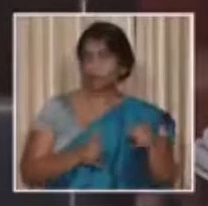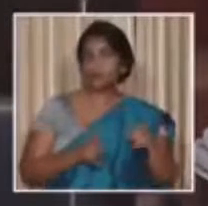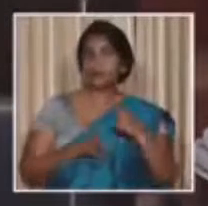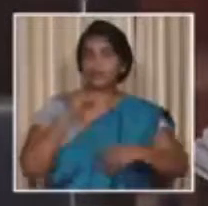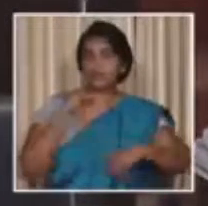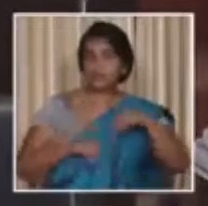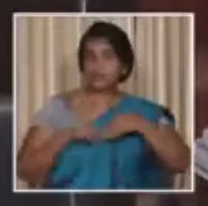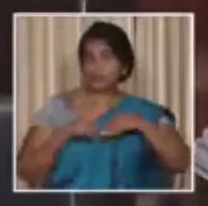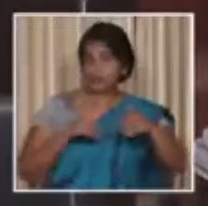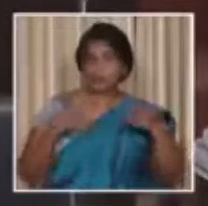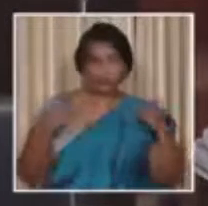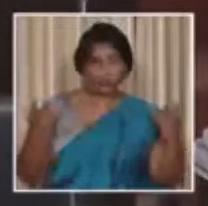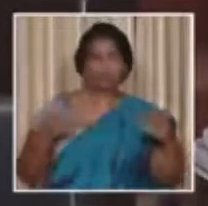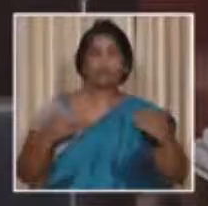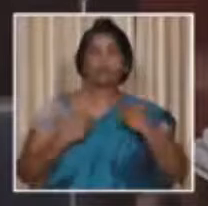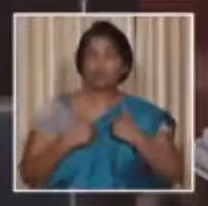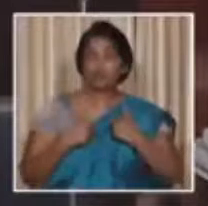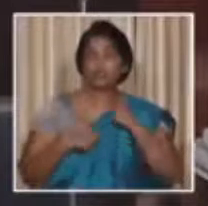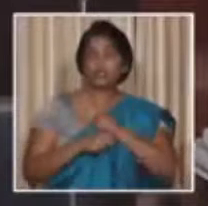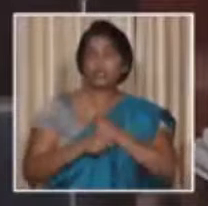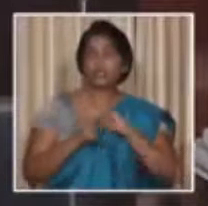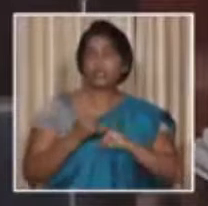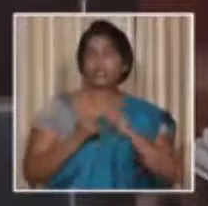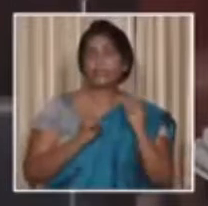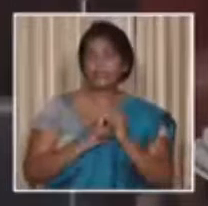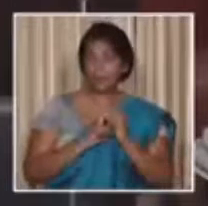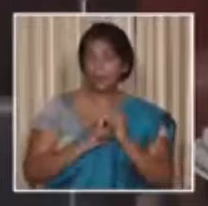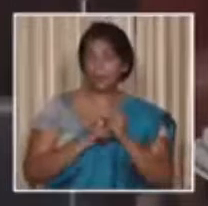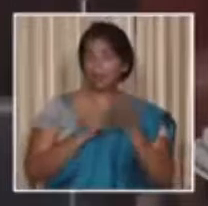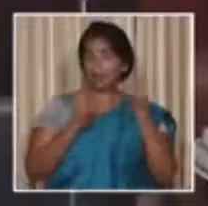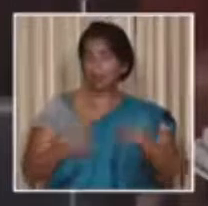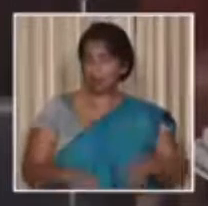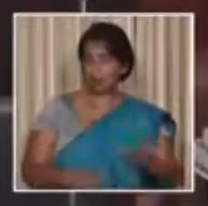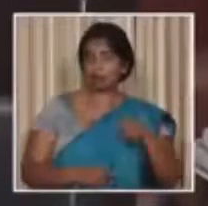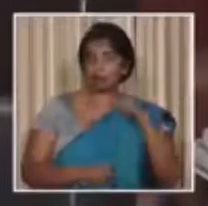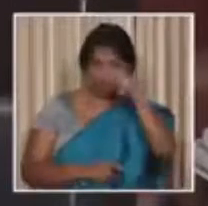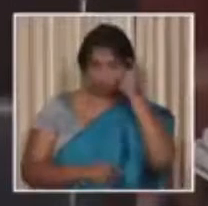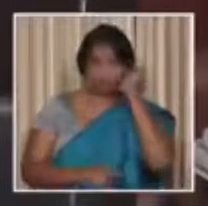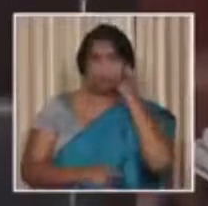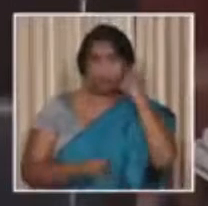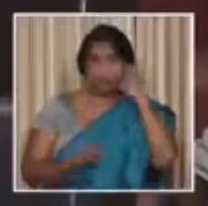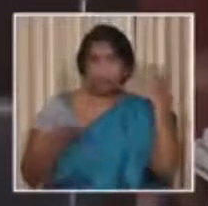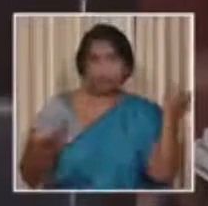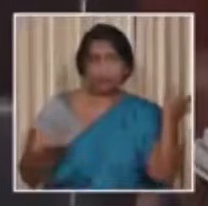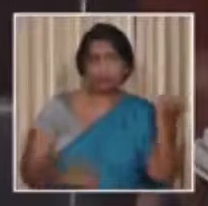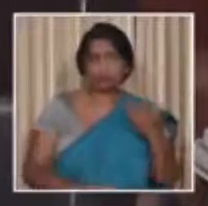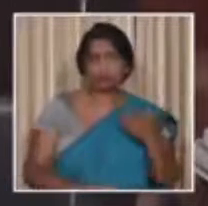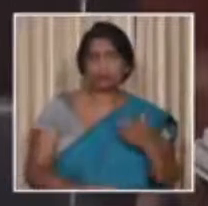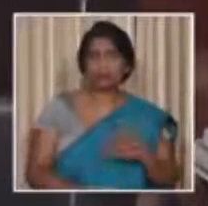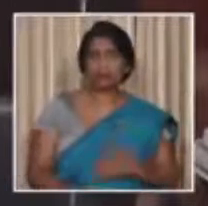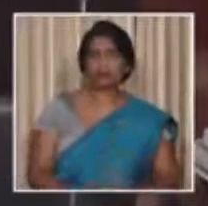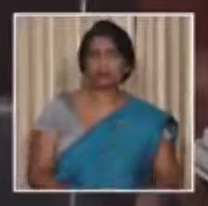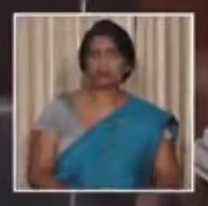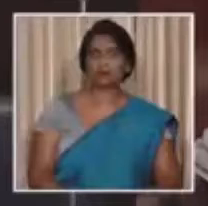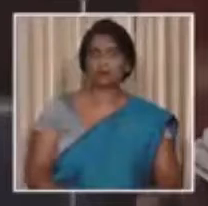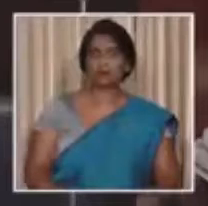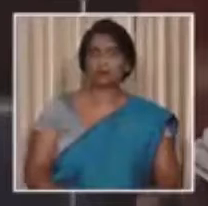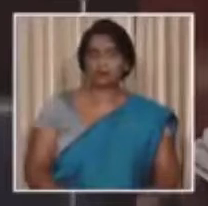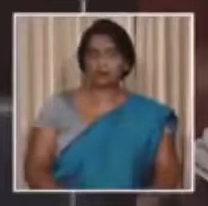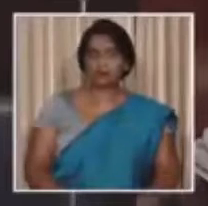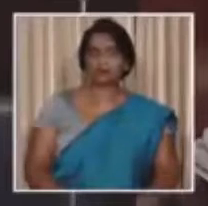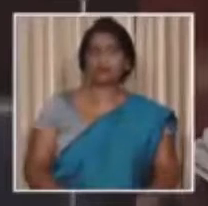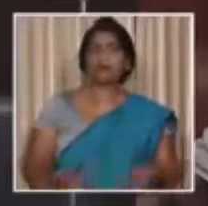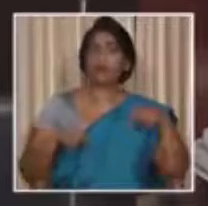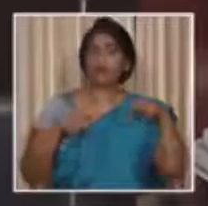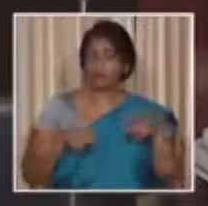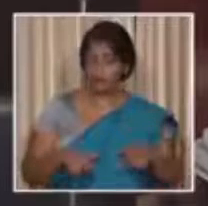පැවැත්වුවේ නැත්නම් අපේ GSP සාඩේ අයි වෙනවා. ඔබතුමා දන්නවද මම දන්නේ නැහැ. ගරු මන්ත්‍රීතුමා ඔබතුමා දැන් විවාදයක් කිල්ලුවන්නේ ඒකට. දැන්